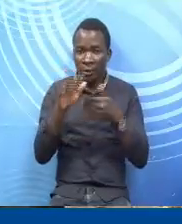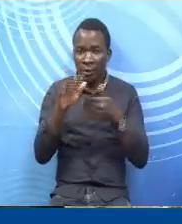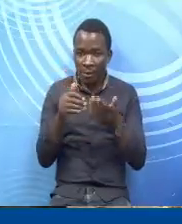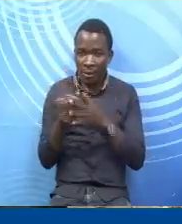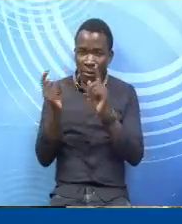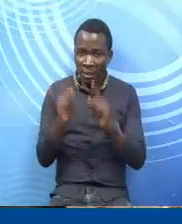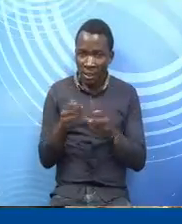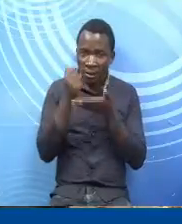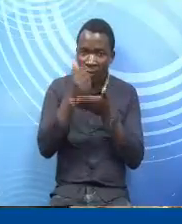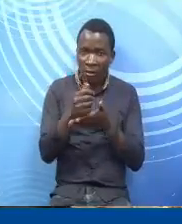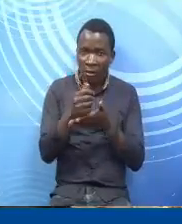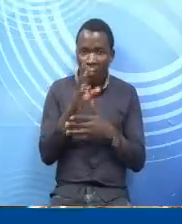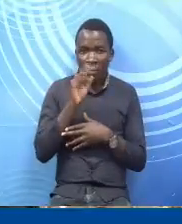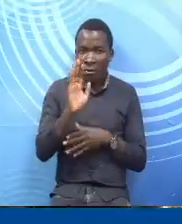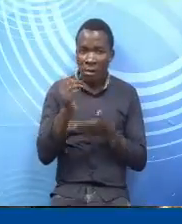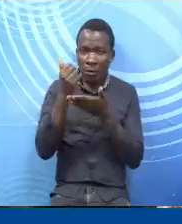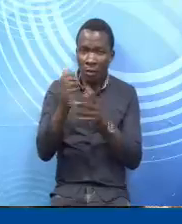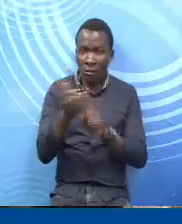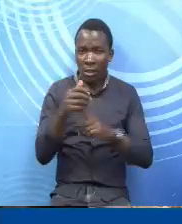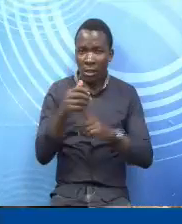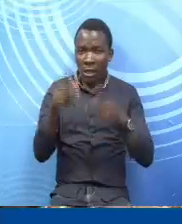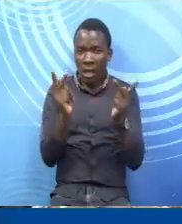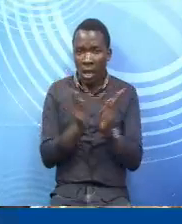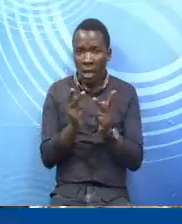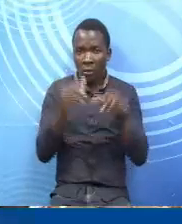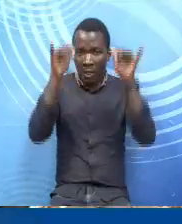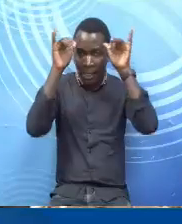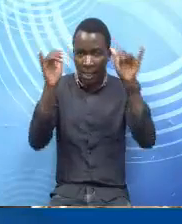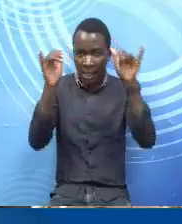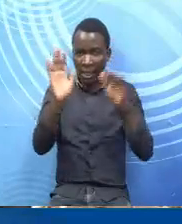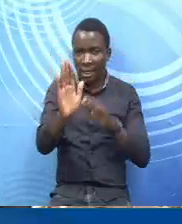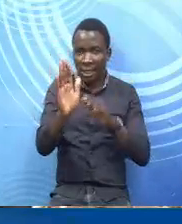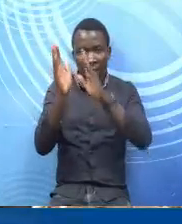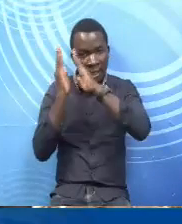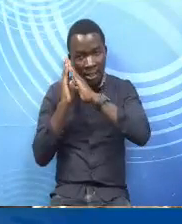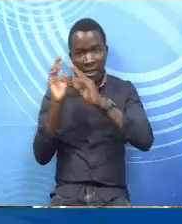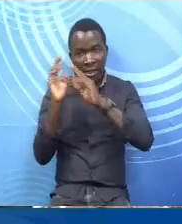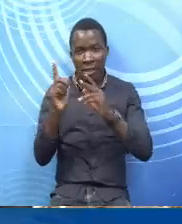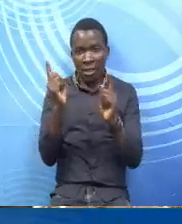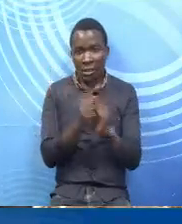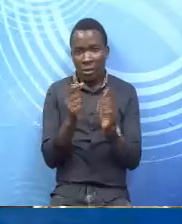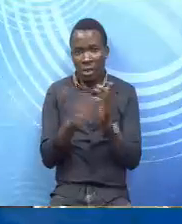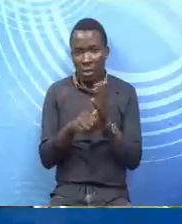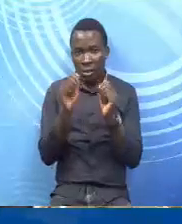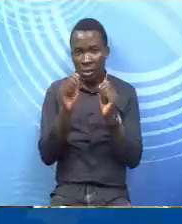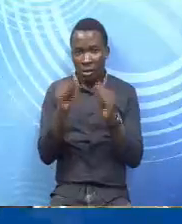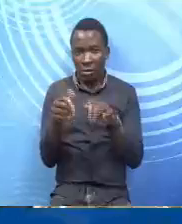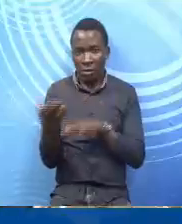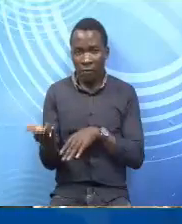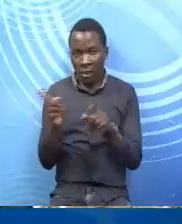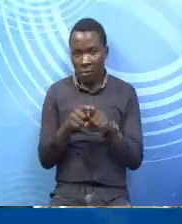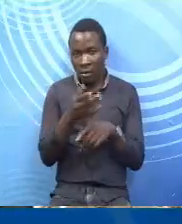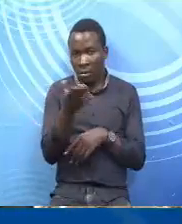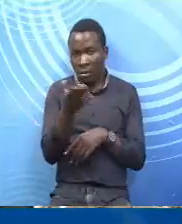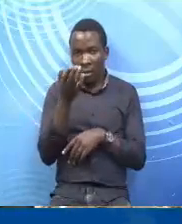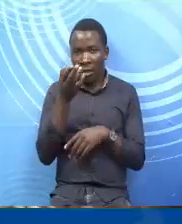ubufasha bw'umuhungu we wamufashaga kugira ngo abashe kubona aho inka ze zirara kugira ngo nazo ubwazo zitagira ikibazo zikaba zapfa. Nk'uko mubibona akaba ari